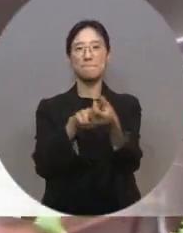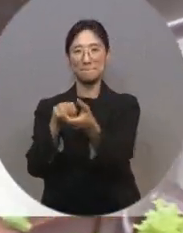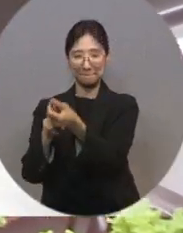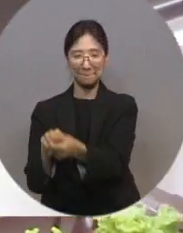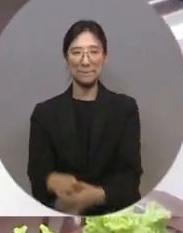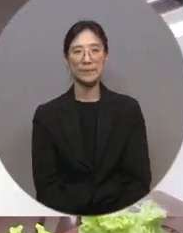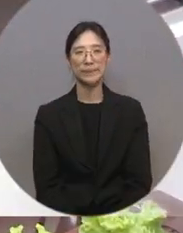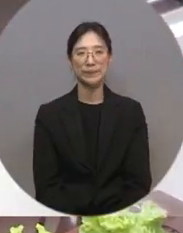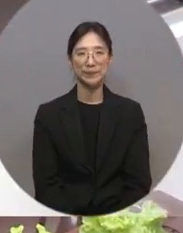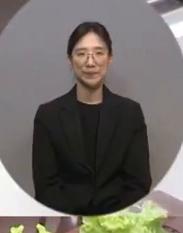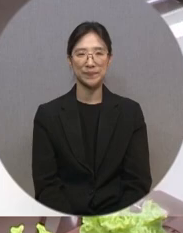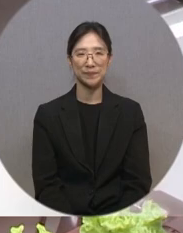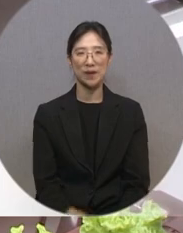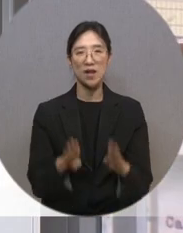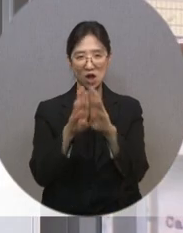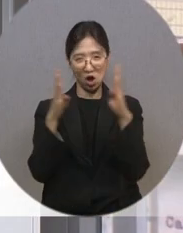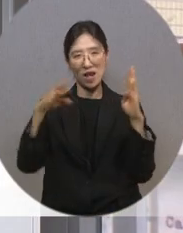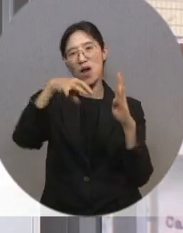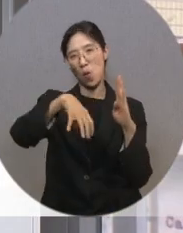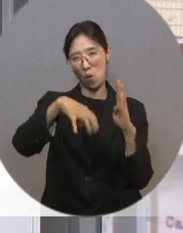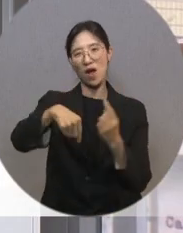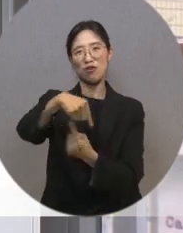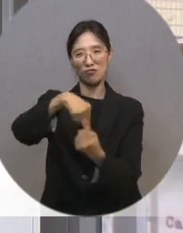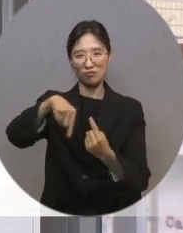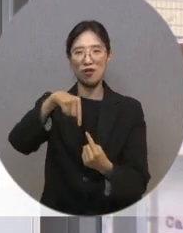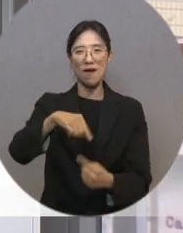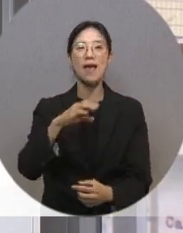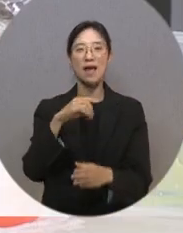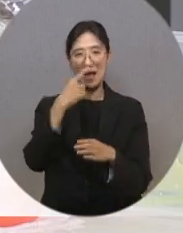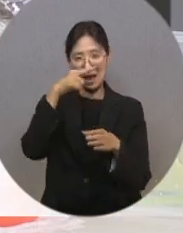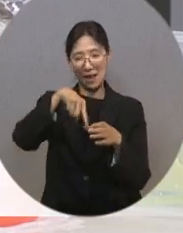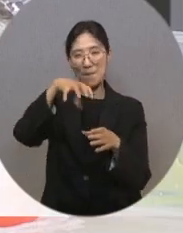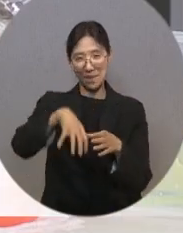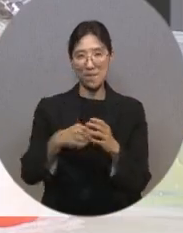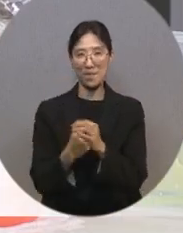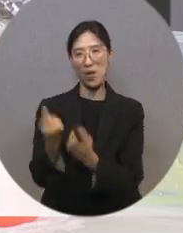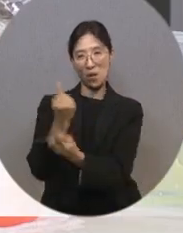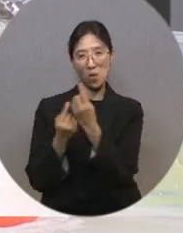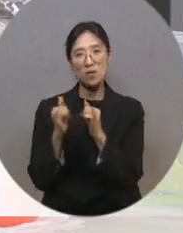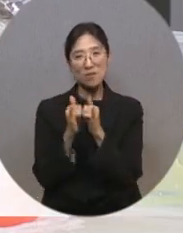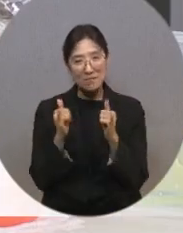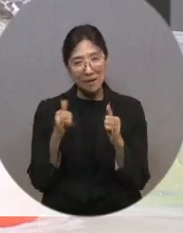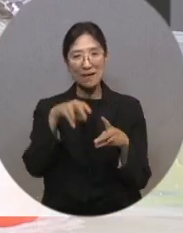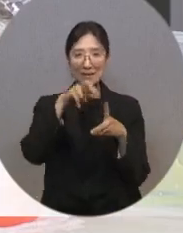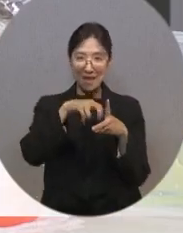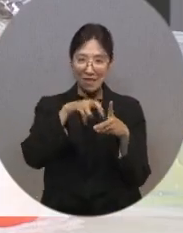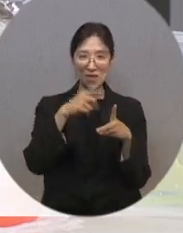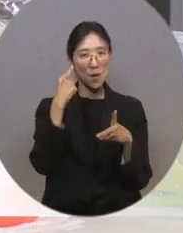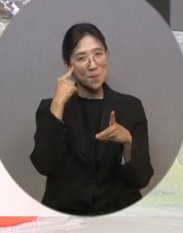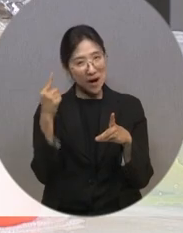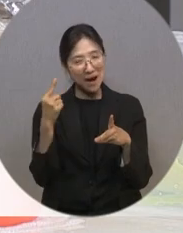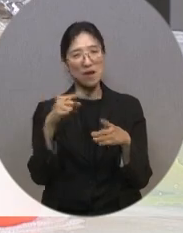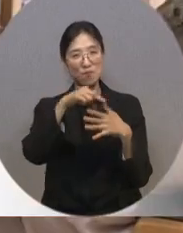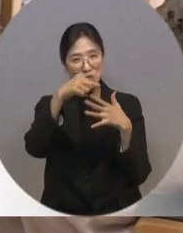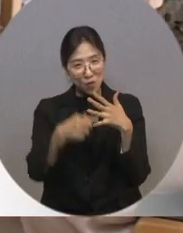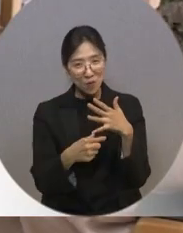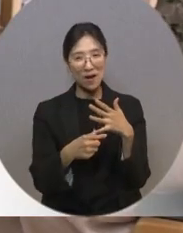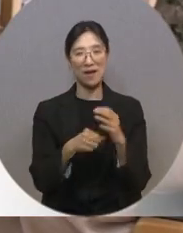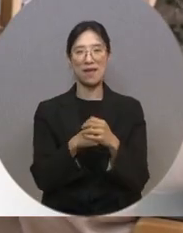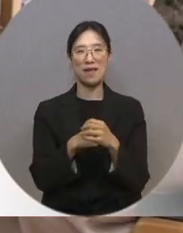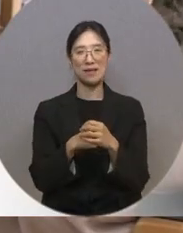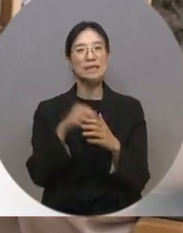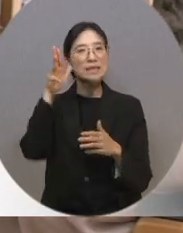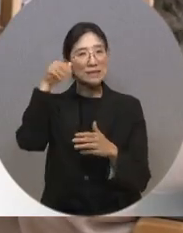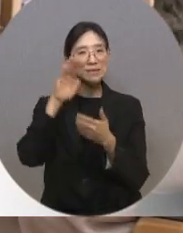판매합니다. 열린 공간으로 운영되는 카페에서는 방문자들도 센터가 개발한 교재로 다양한 치매